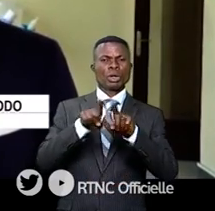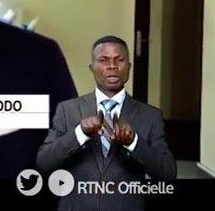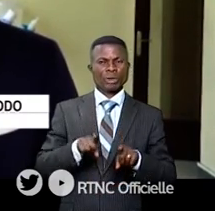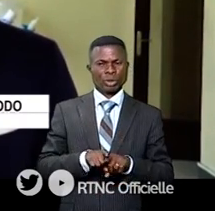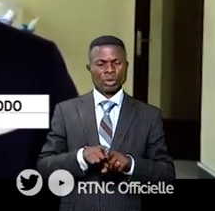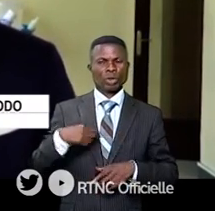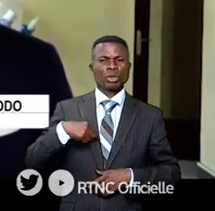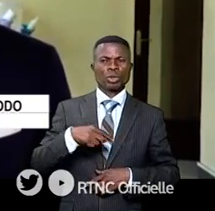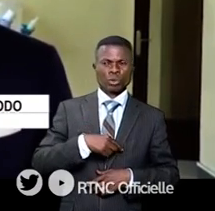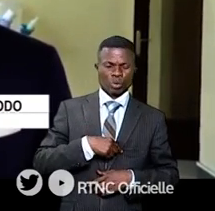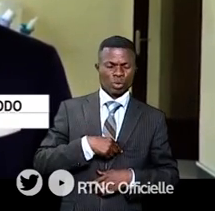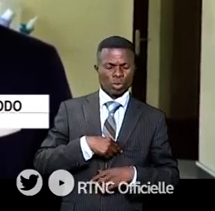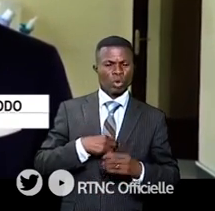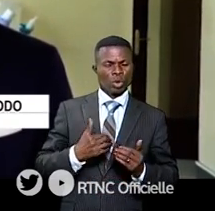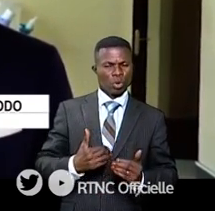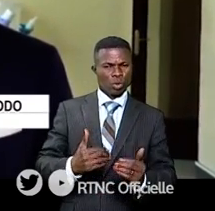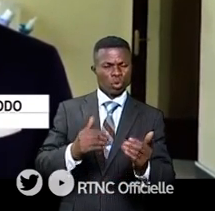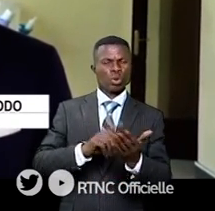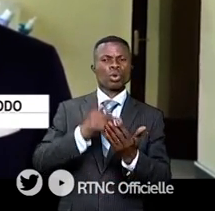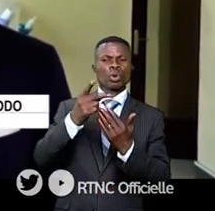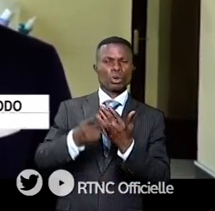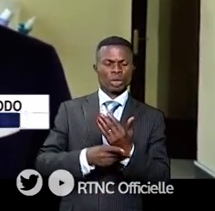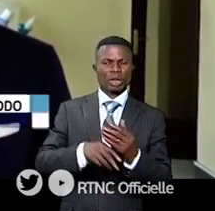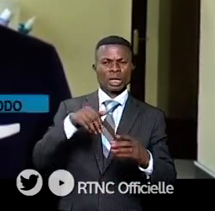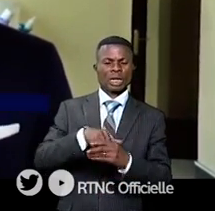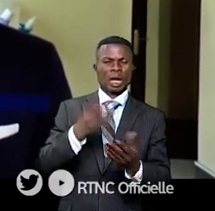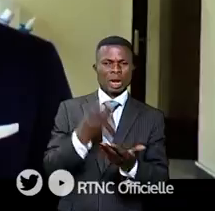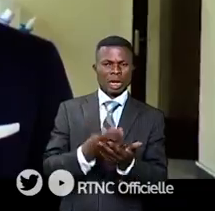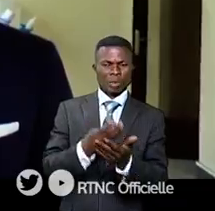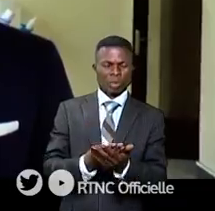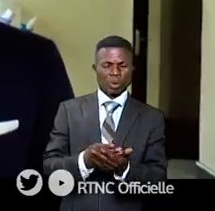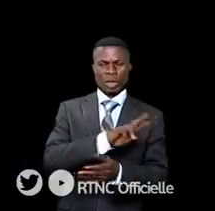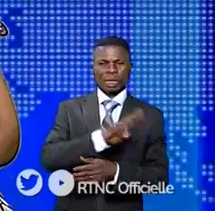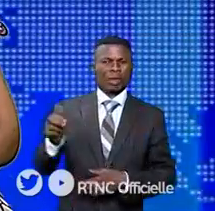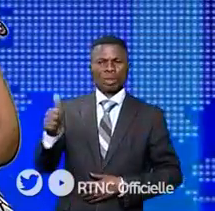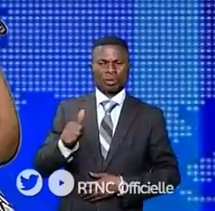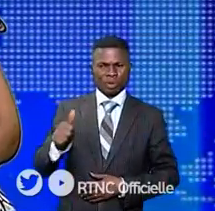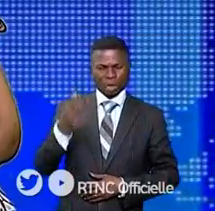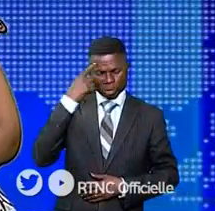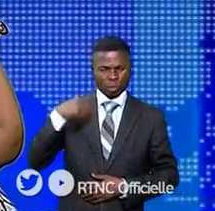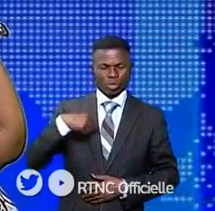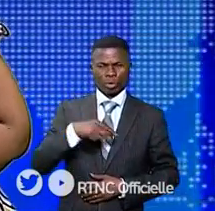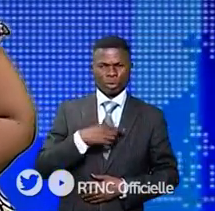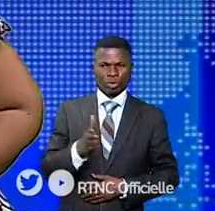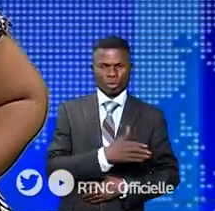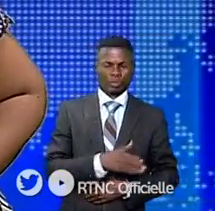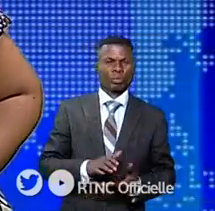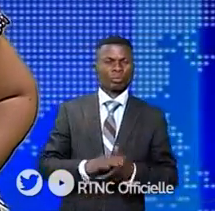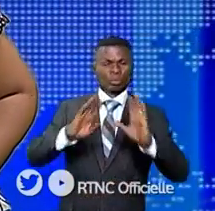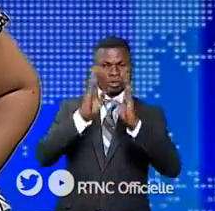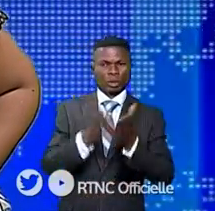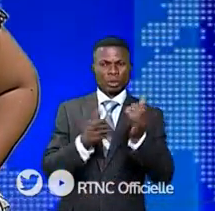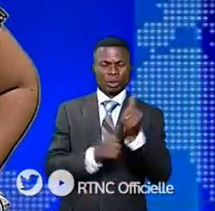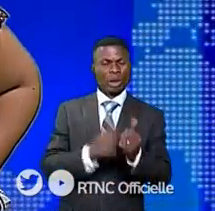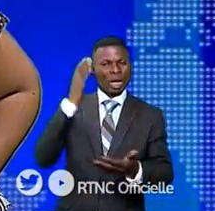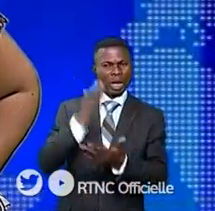et pourra inscrire tous ces points-là dans le budget, dans la loi de finances 2021. Ils veulent à tout prix enterrer